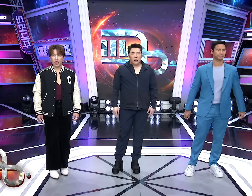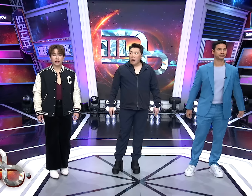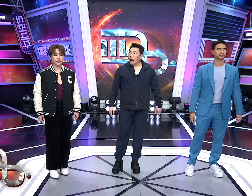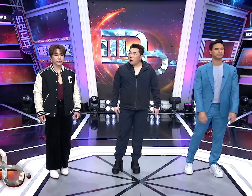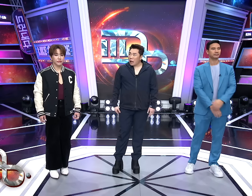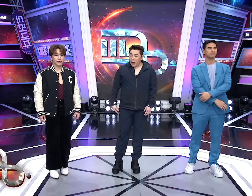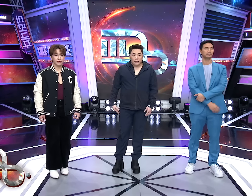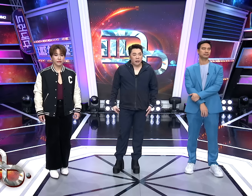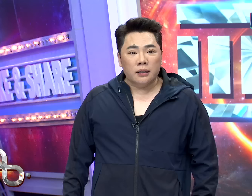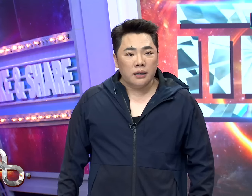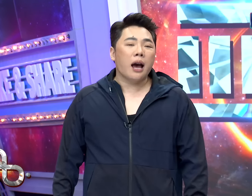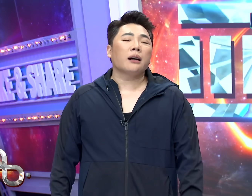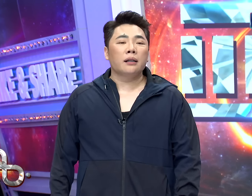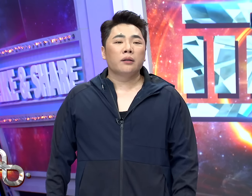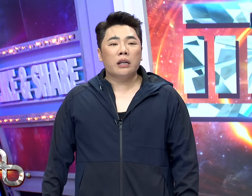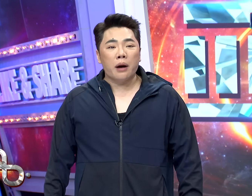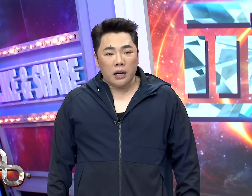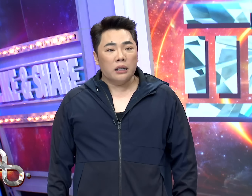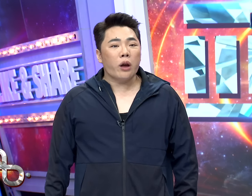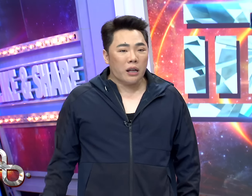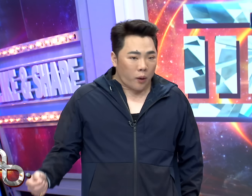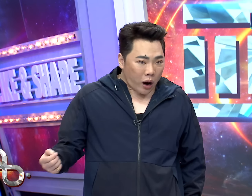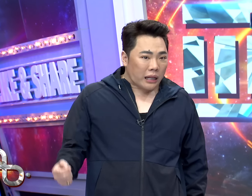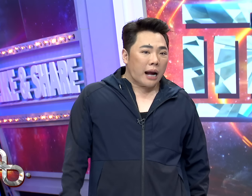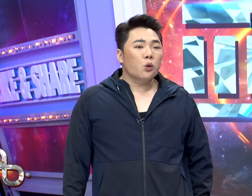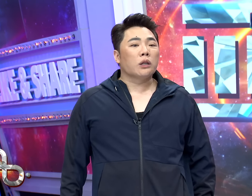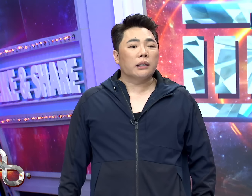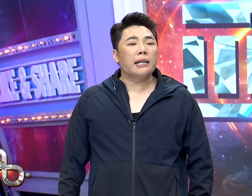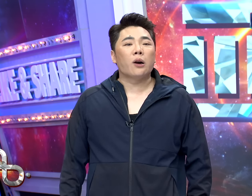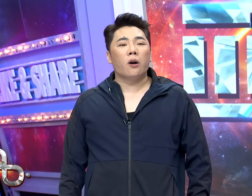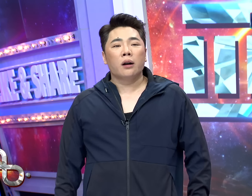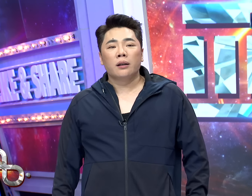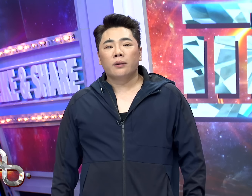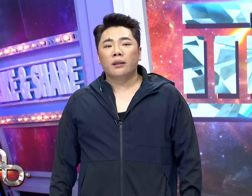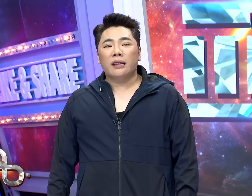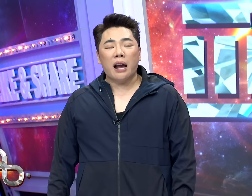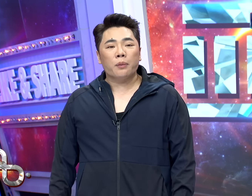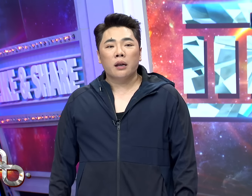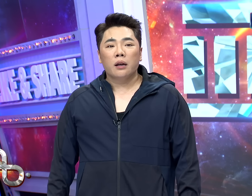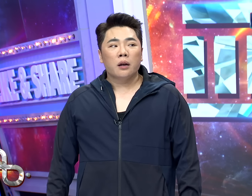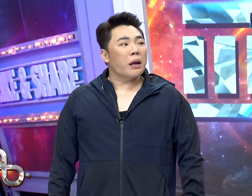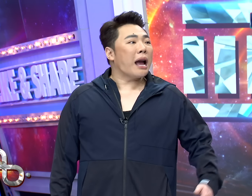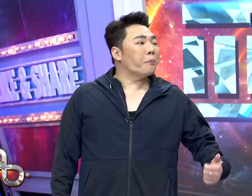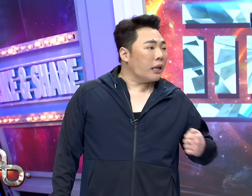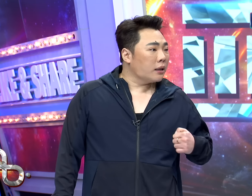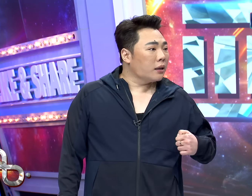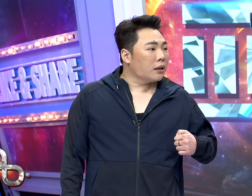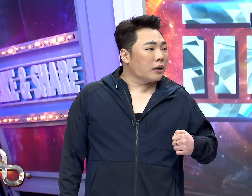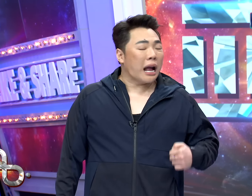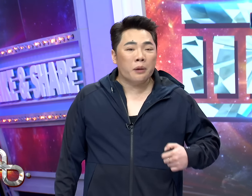งเลยเอาละหนึ่งเรื่องที่เมื่อคืนนี้ตัวเองได้มีโอกาสนั่งดูจนถึงตีสองนะครับเป็น